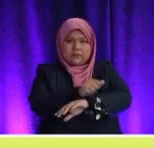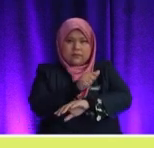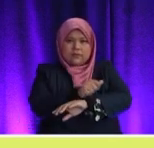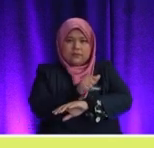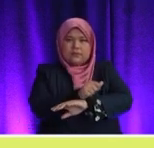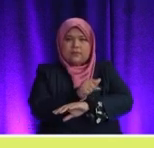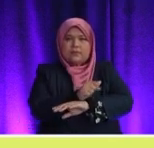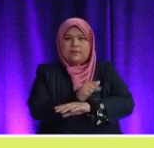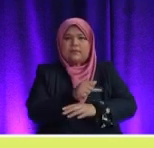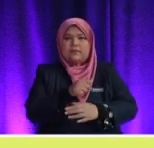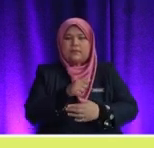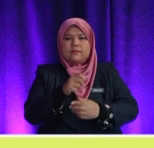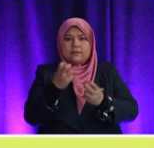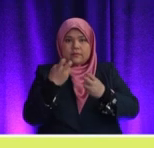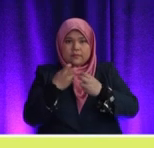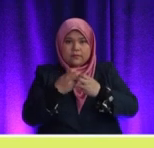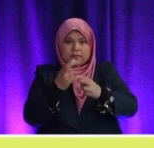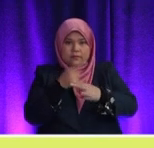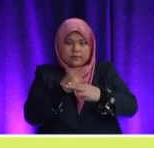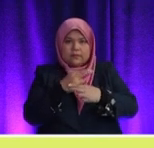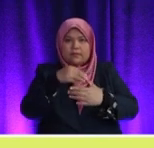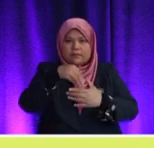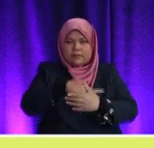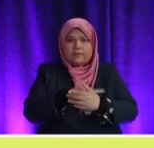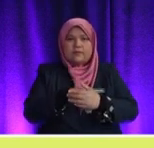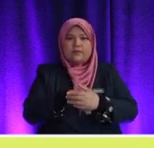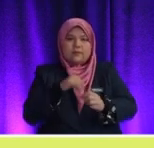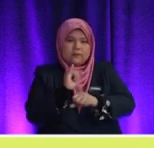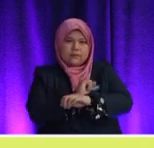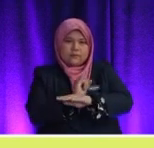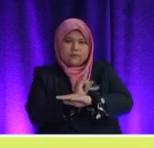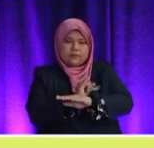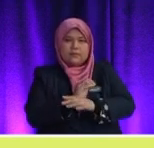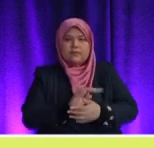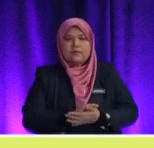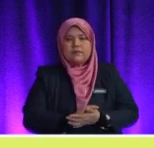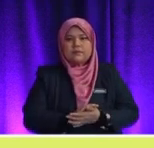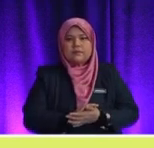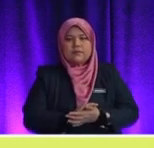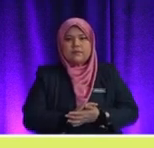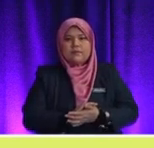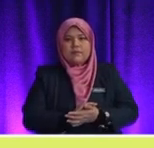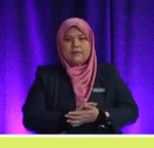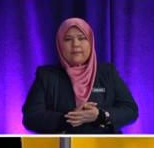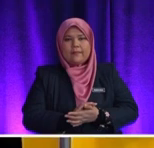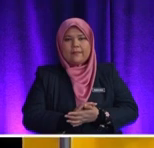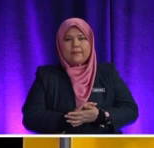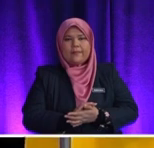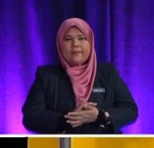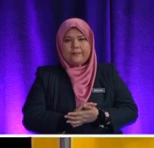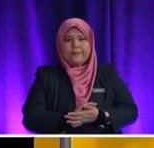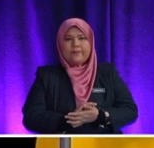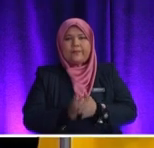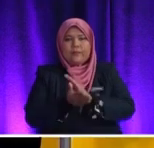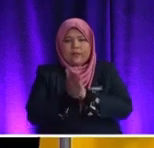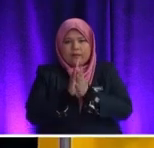Oke pada akhir aseran saya mengarahkan murid boleh memahami aplikasi elektrolisis dalam industri Oke